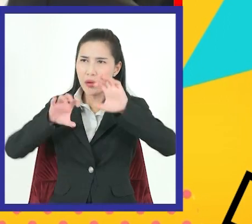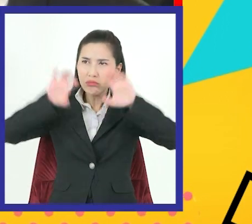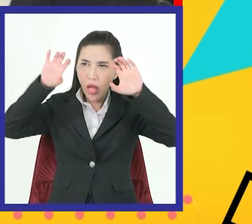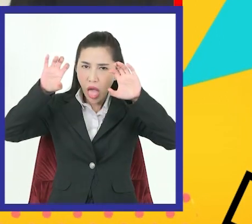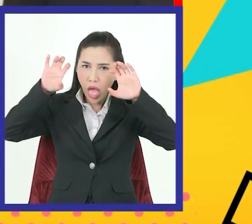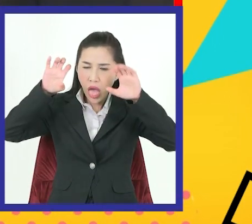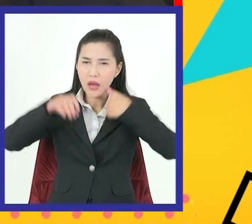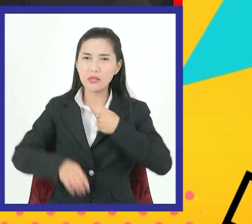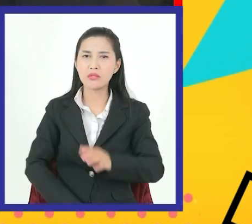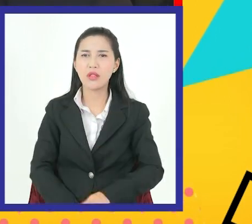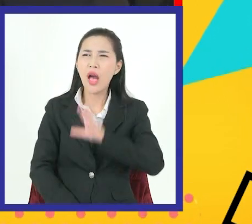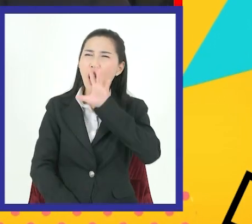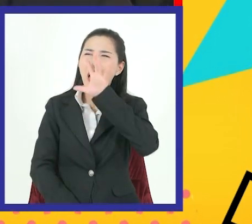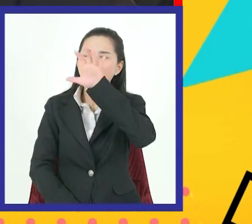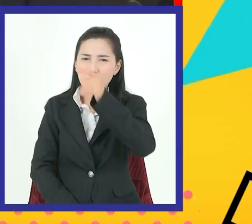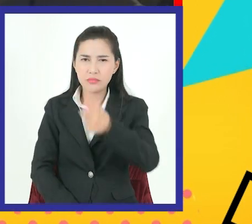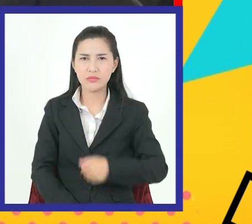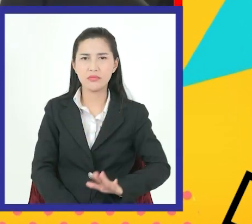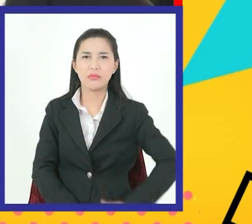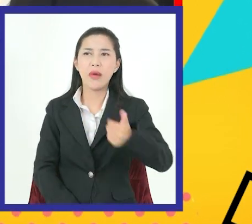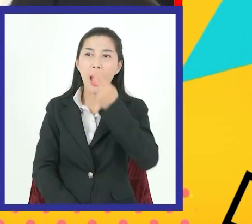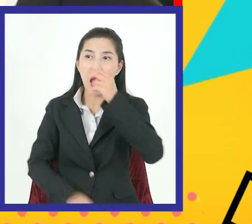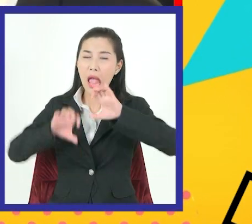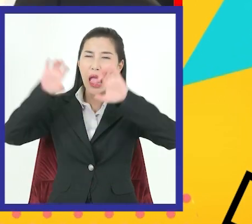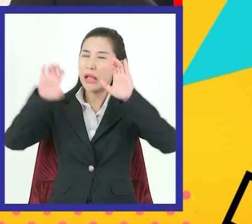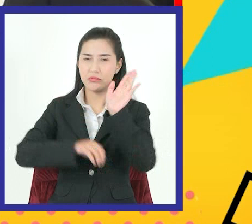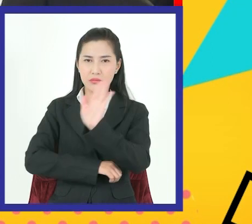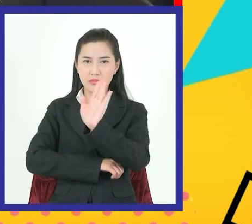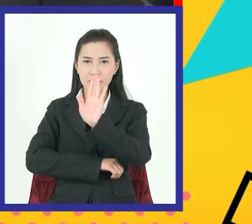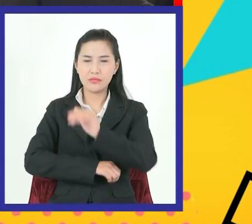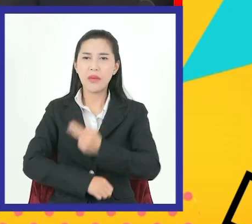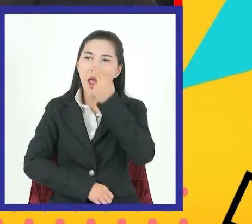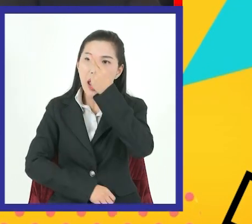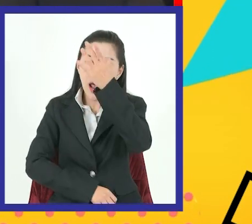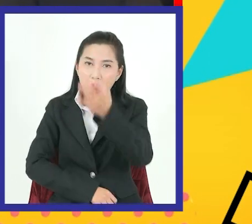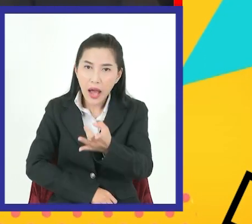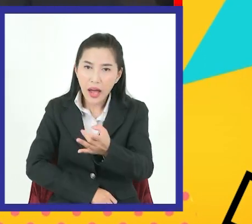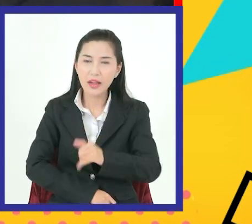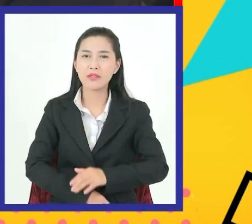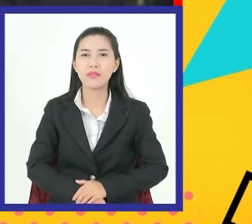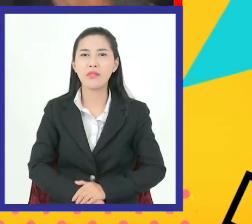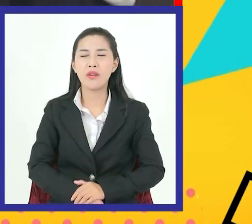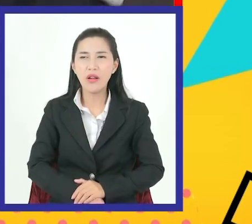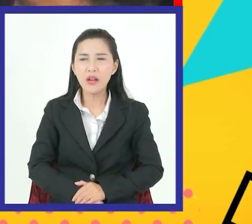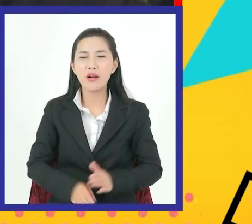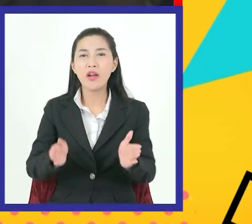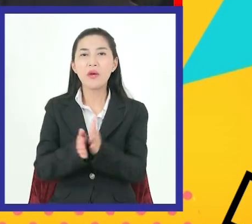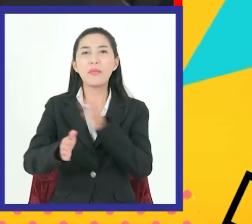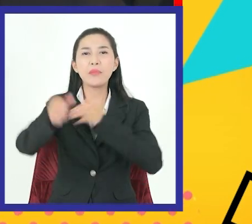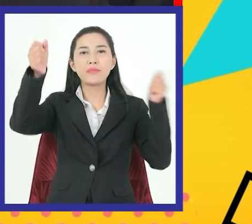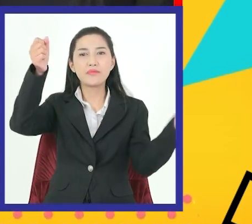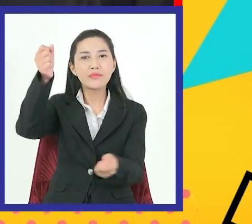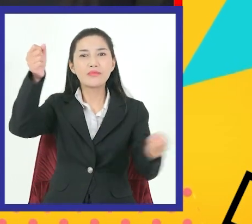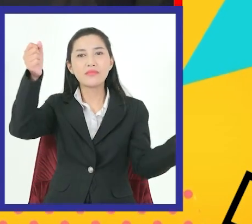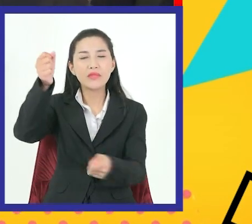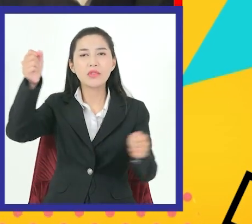เปล่าท่านประธานครับหมามันไม่เห็นผีหรอกครับท่านประธานมันเห็นอะไรครับเวลาพระไปตีระฆังบนหอยราคาสูงๆหมา